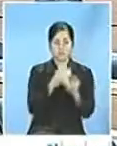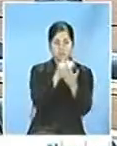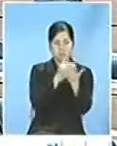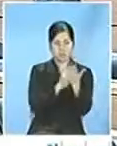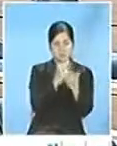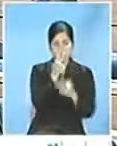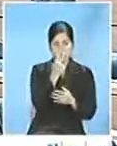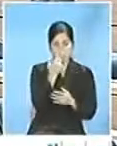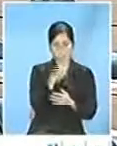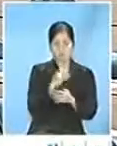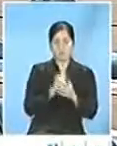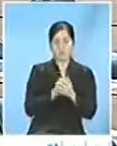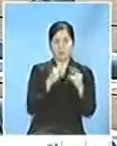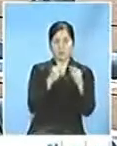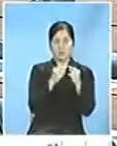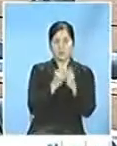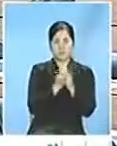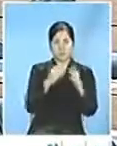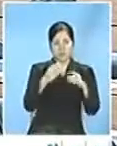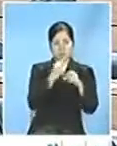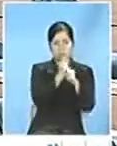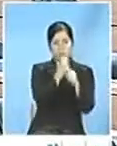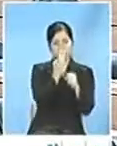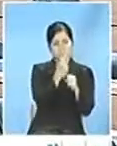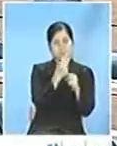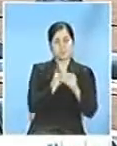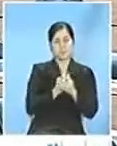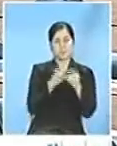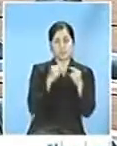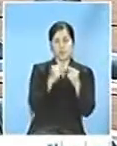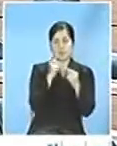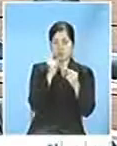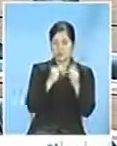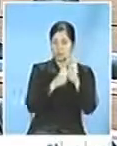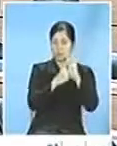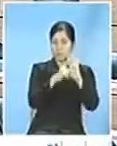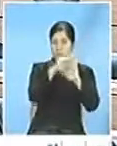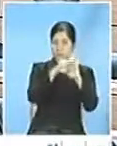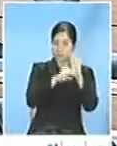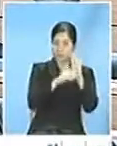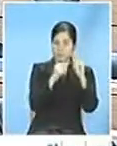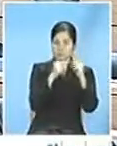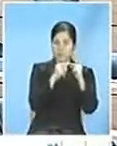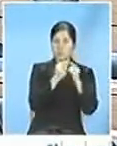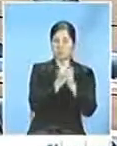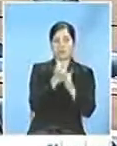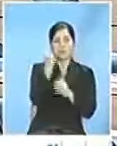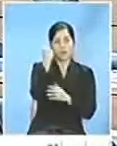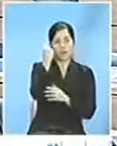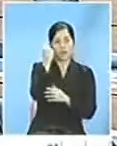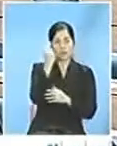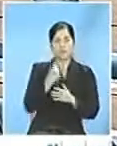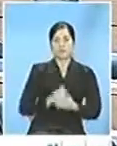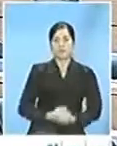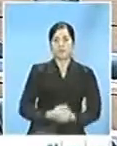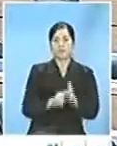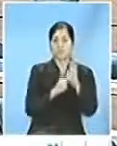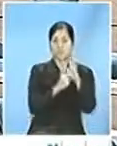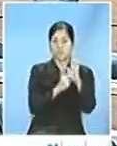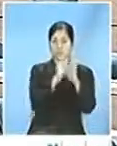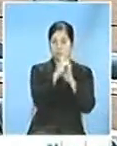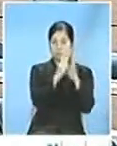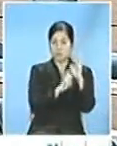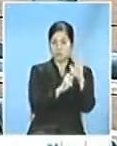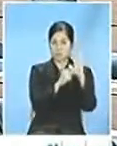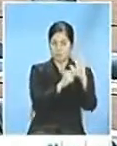งที่มีอยู่จริงและก็เป็นสิ่งที่จะต้องนำเสนอ การเสนอกฎหมายฉบับนี้สิ่งที่ผมจะต้อง